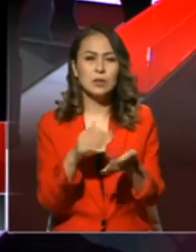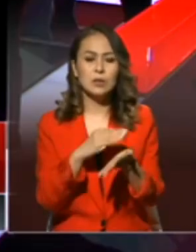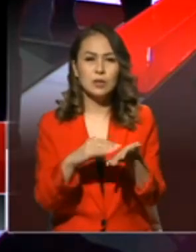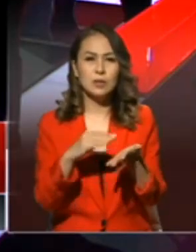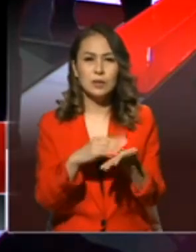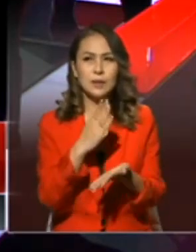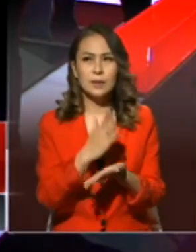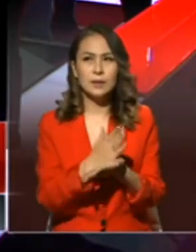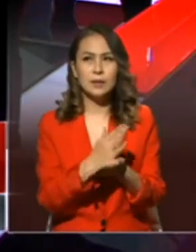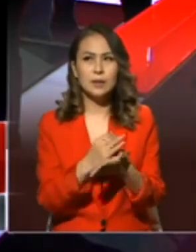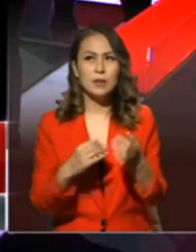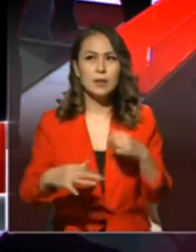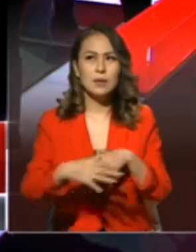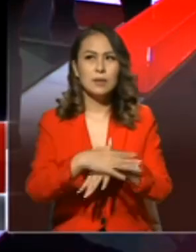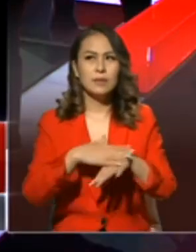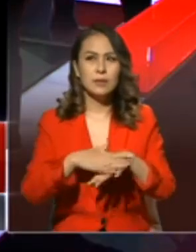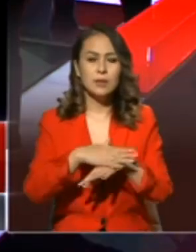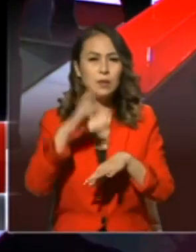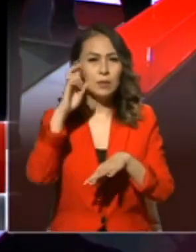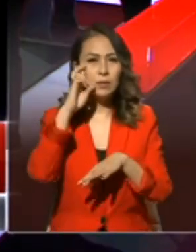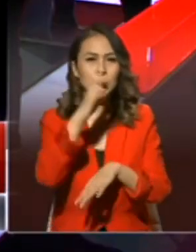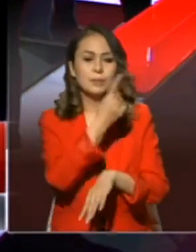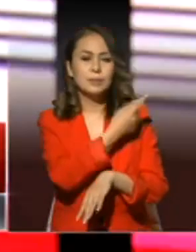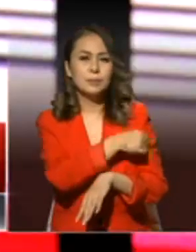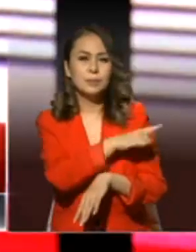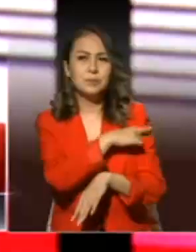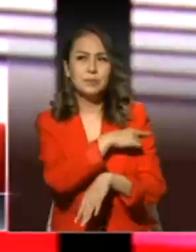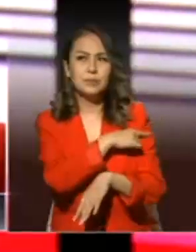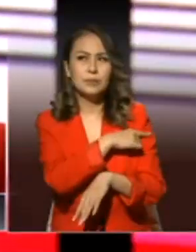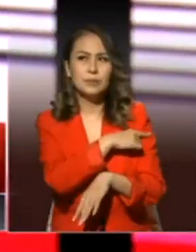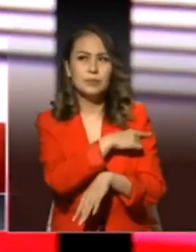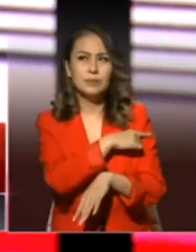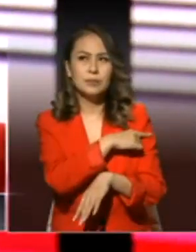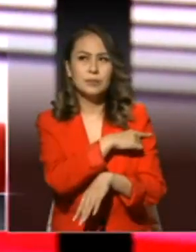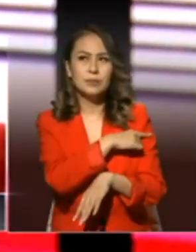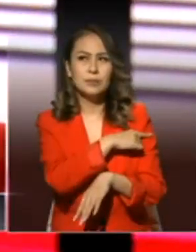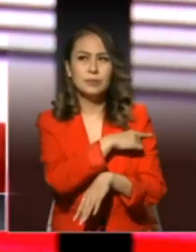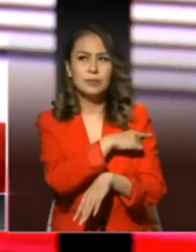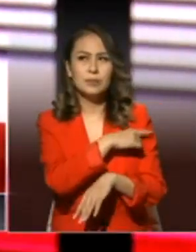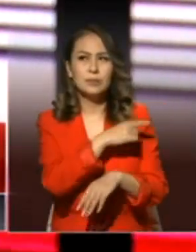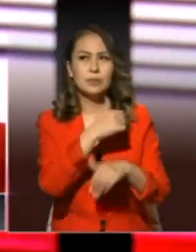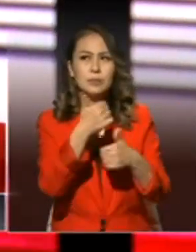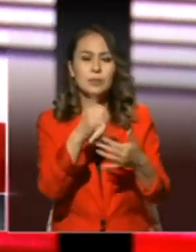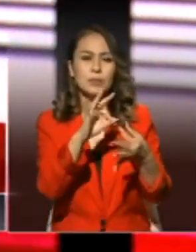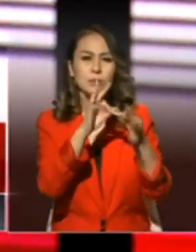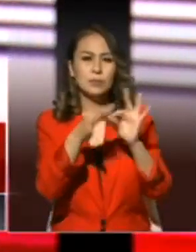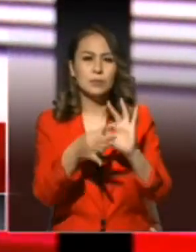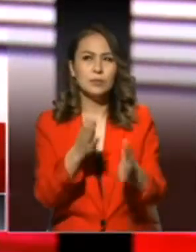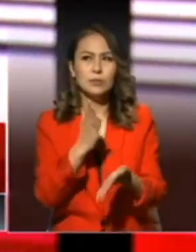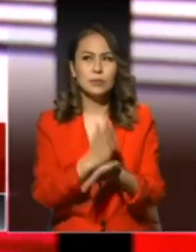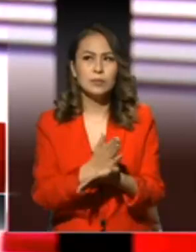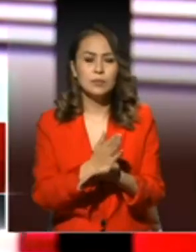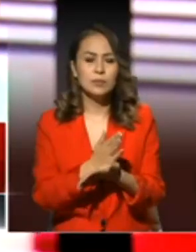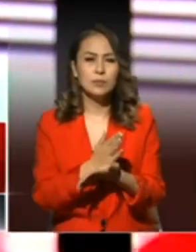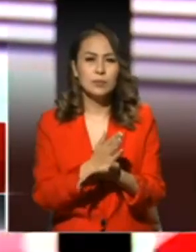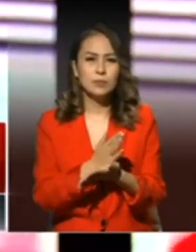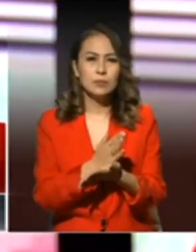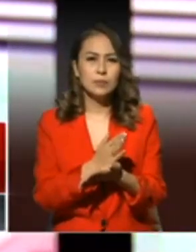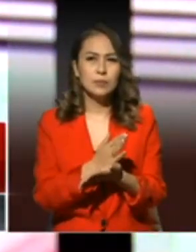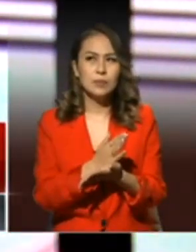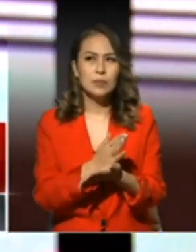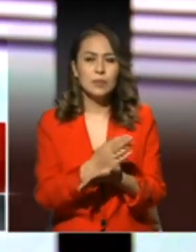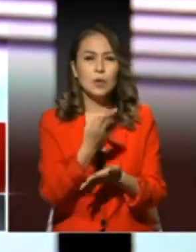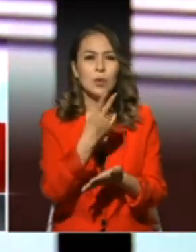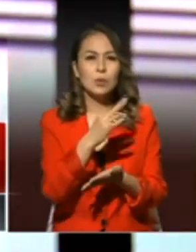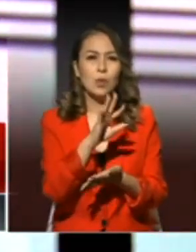олар халыққа, елге, медициналық бүкіліне жақсылап тұрып түсіндірген. Бұл донорлық